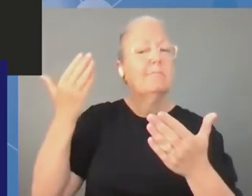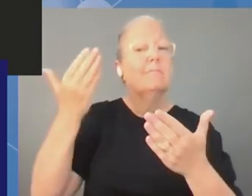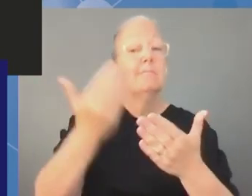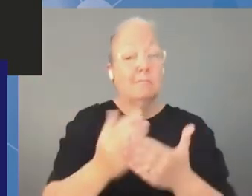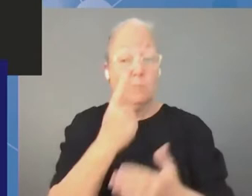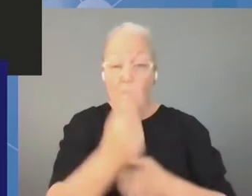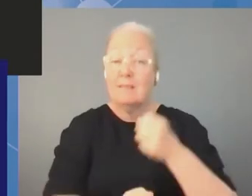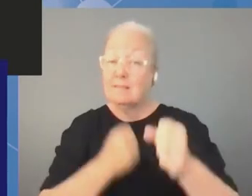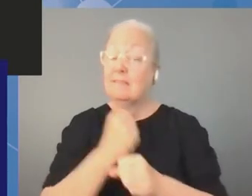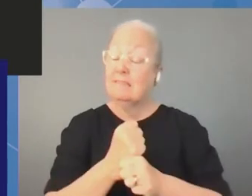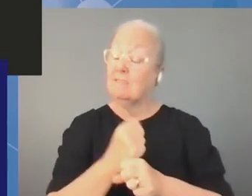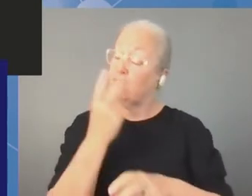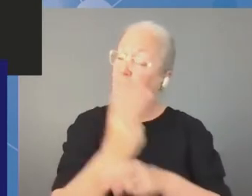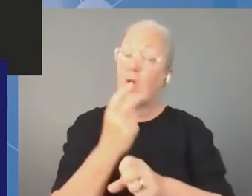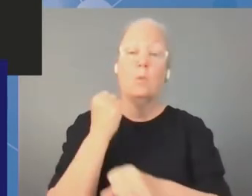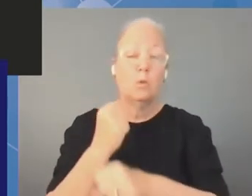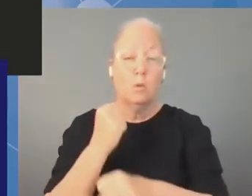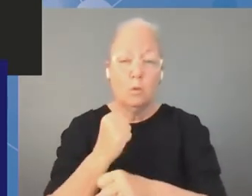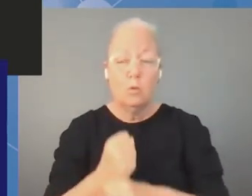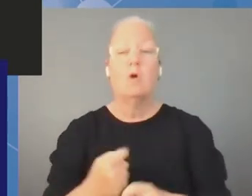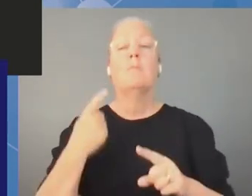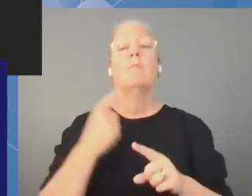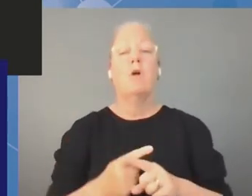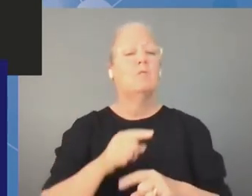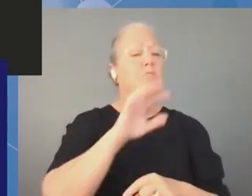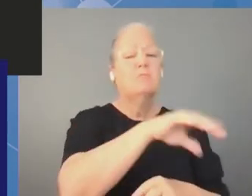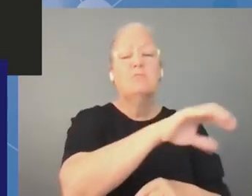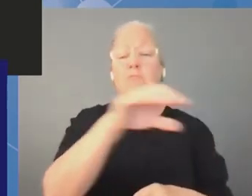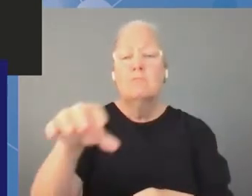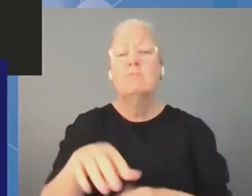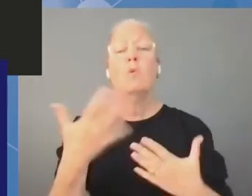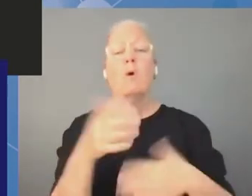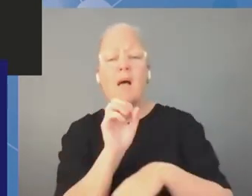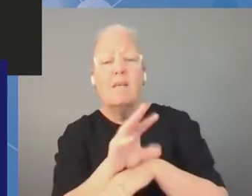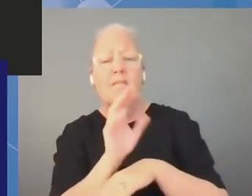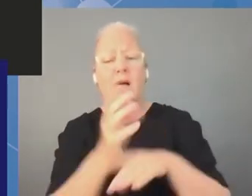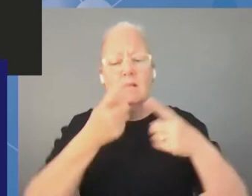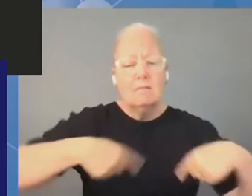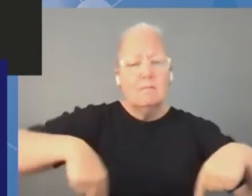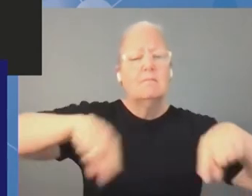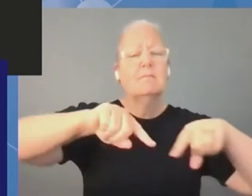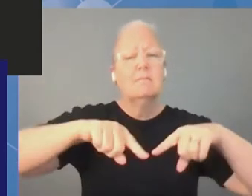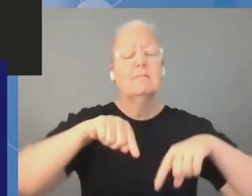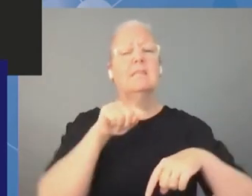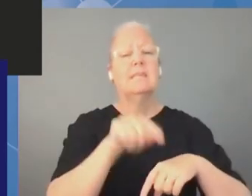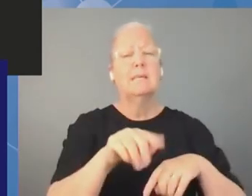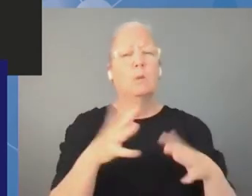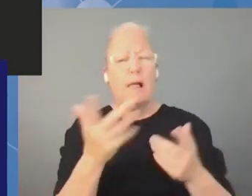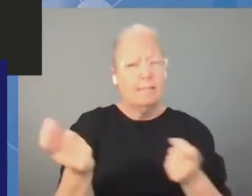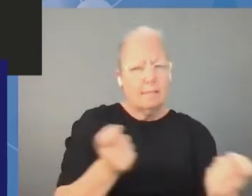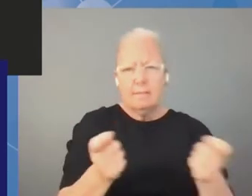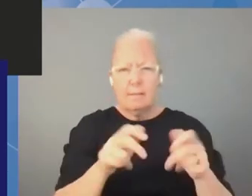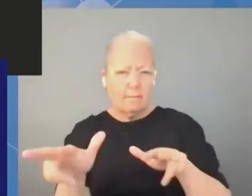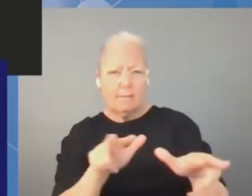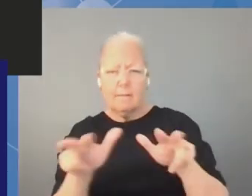这次峰会上，全年的都这些峰会的组织方都通过一年的时间，使得这次活动可以能